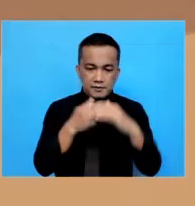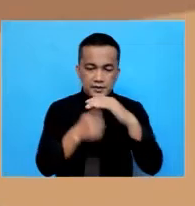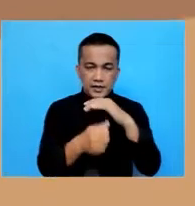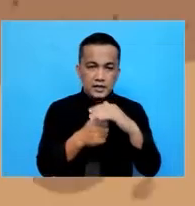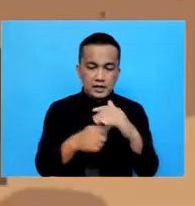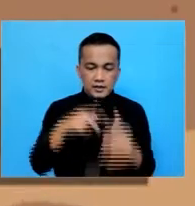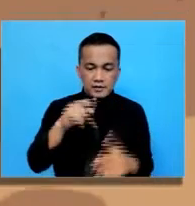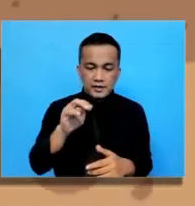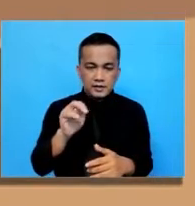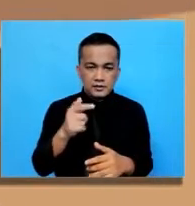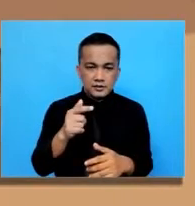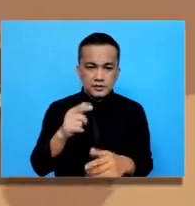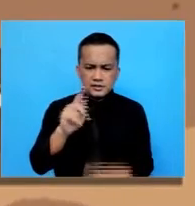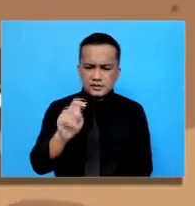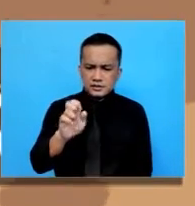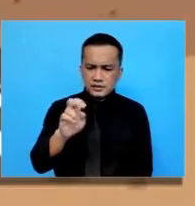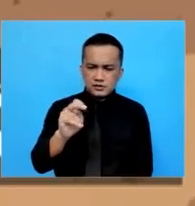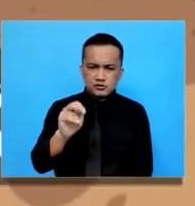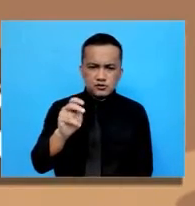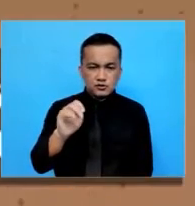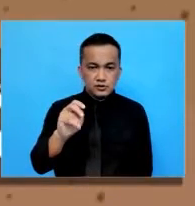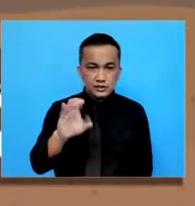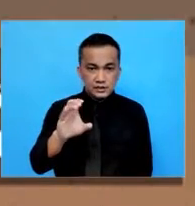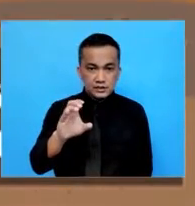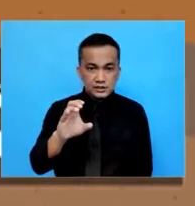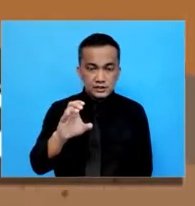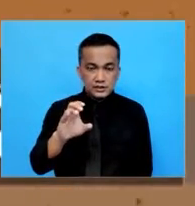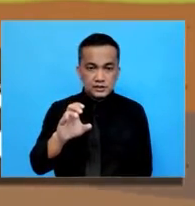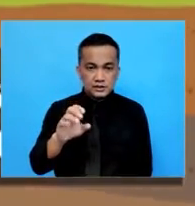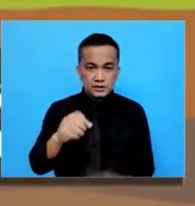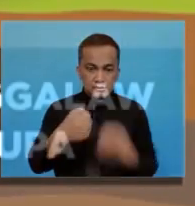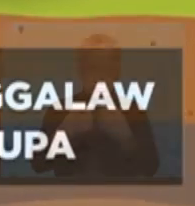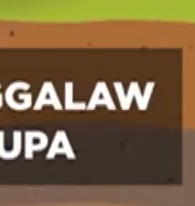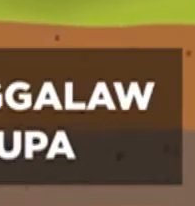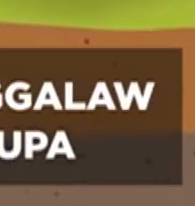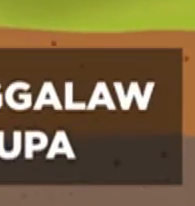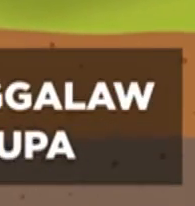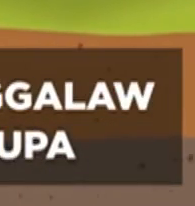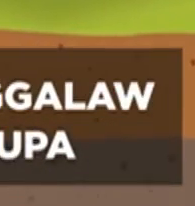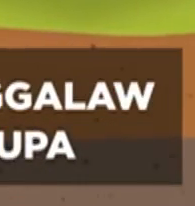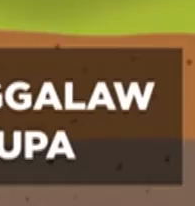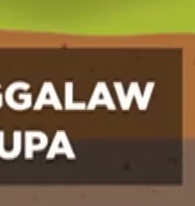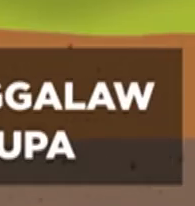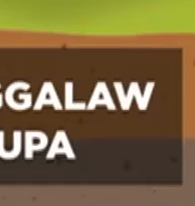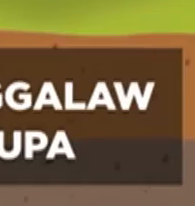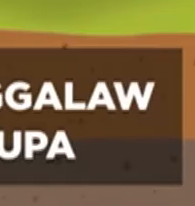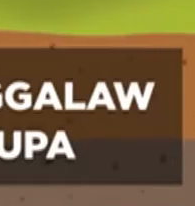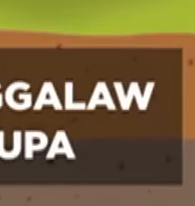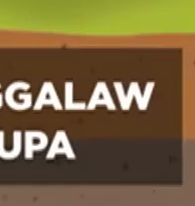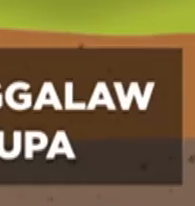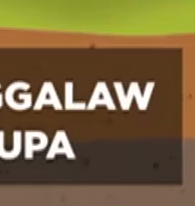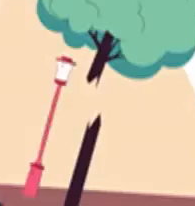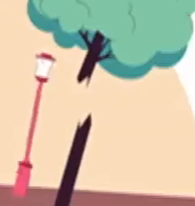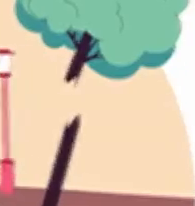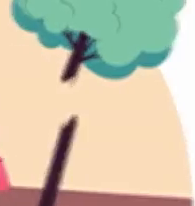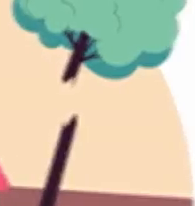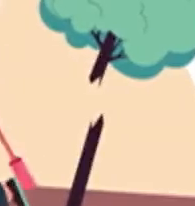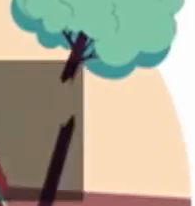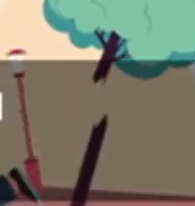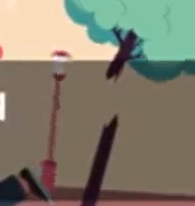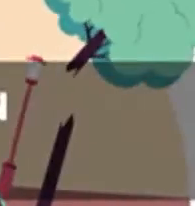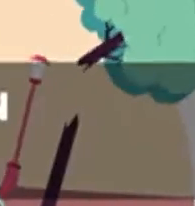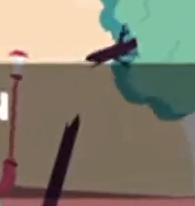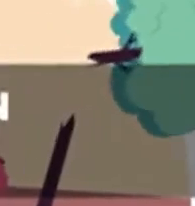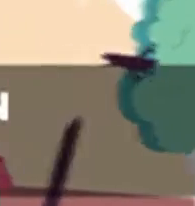itong tectonic earthquake kung saan nag-umpugan ang mga malalaking bato sa ilalim ng lupa. Sa mga